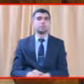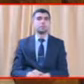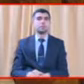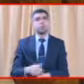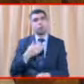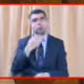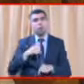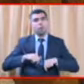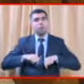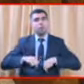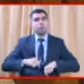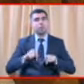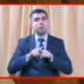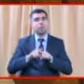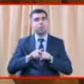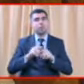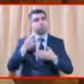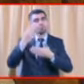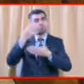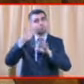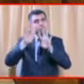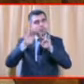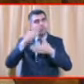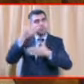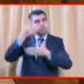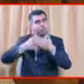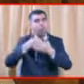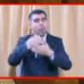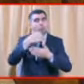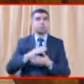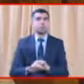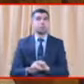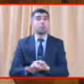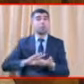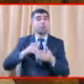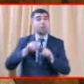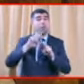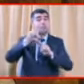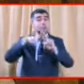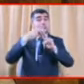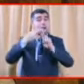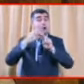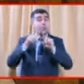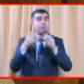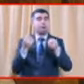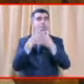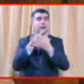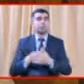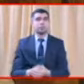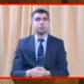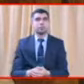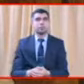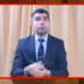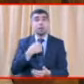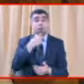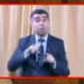شكرا السيدة الوزيرة على هذه المعطيات الرقمية التي حملها جوابكم والتي وضحت جزءا من الكل، ولكن هذا